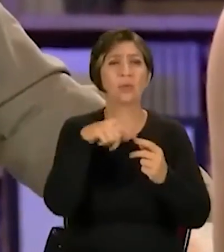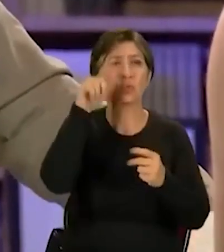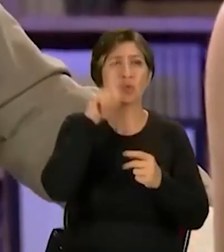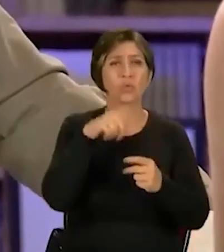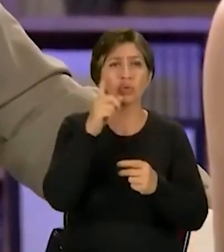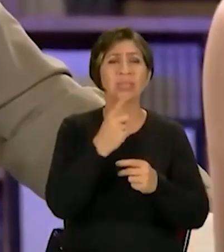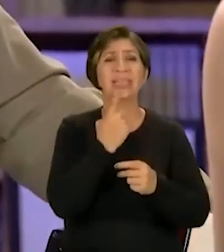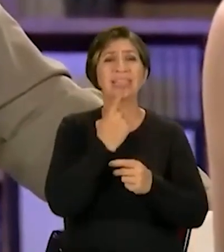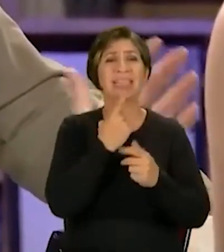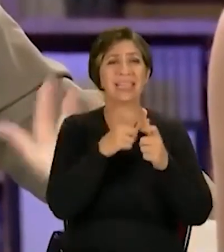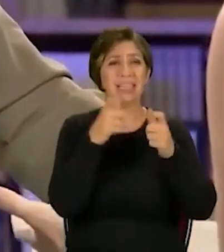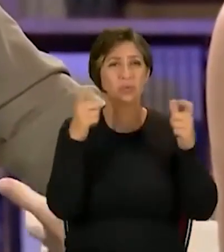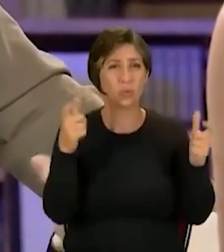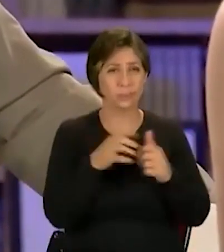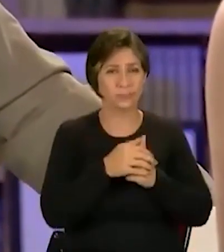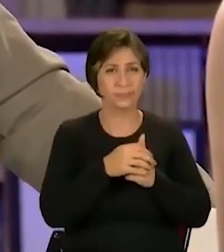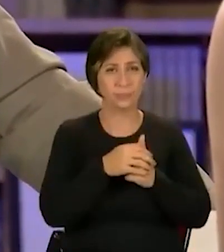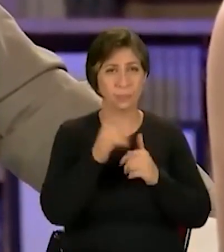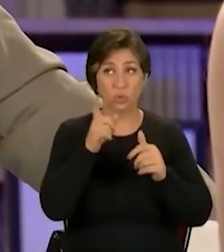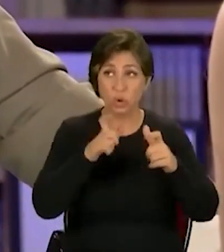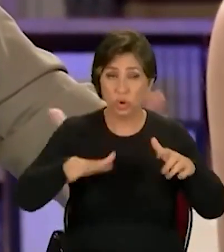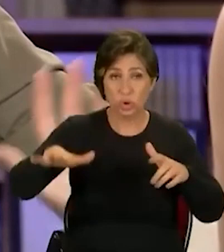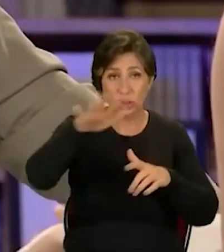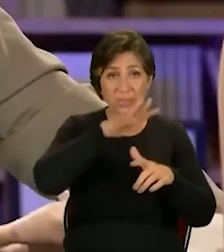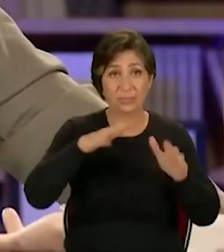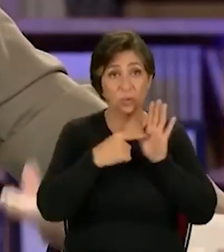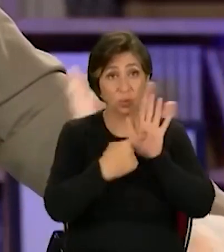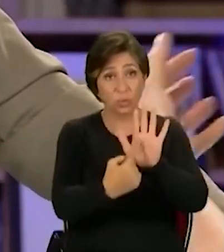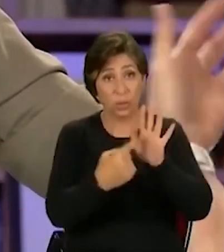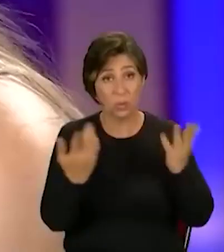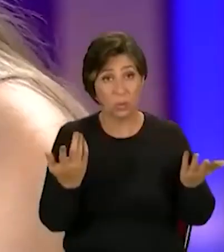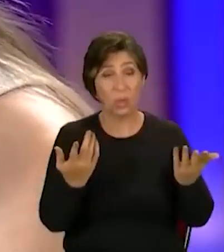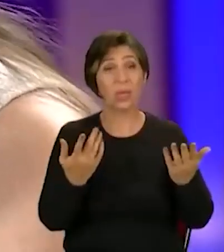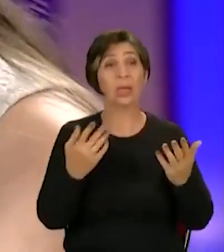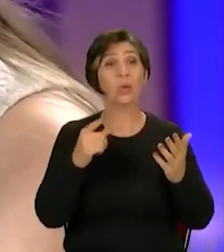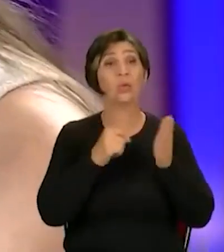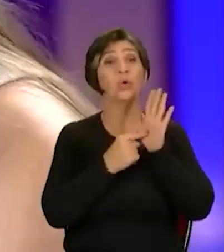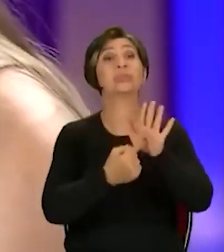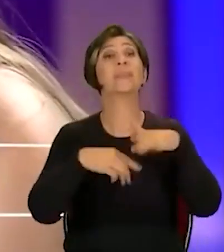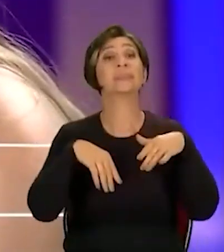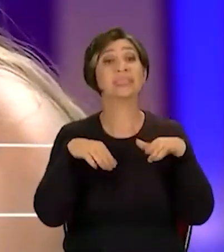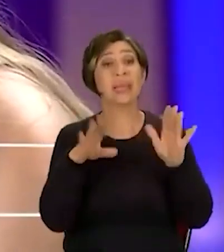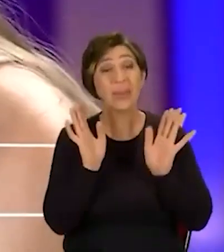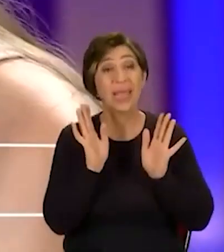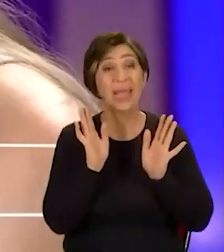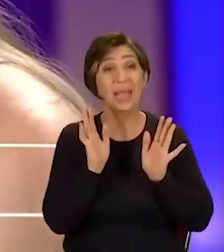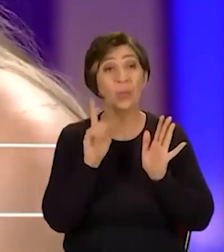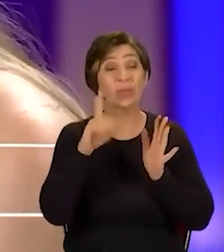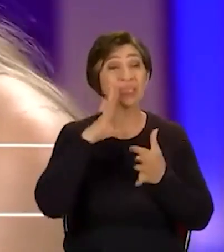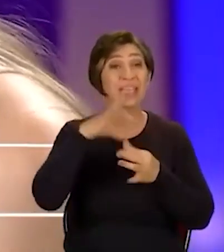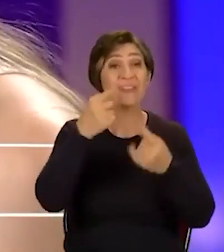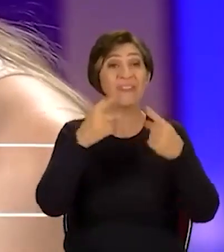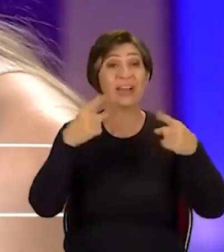görüşerek, görerek, konuşarak şey yapıyor. Peki bu ne, sosyalleşmeye mi işaret edeceksin? Sosyalleşmeye işaret etmese bile şöyle bir şey oluyor. Bu insanlar